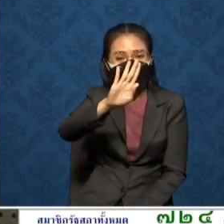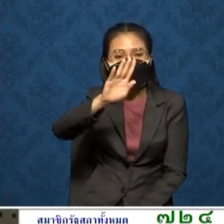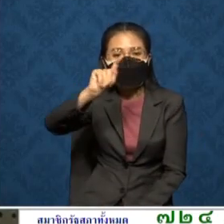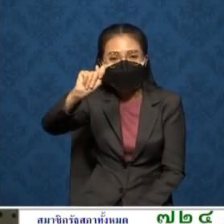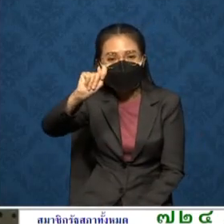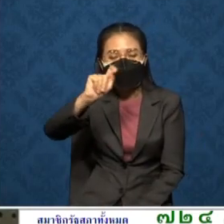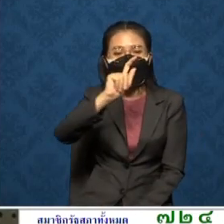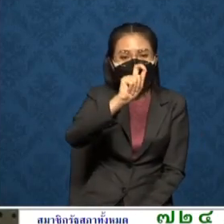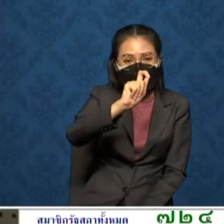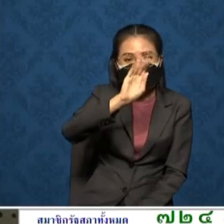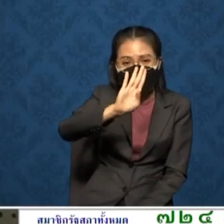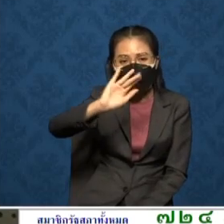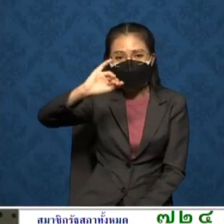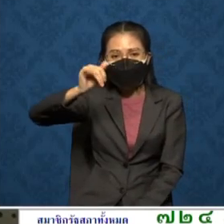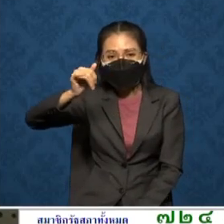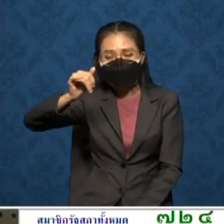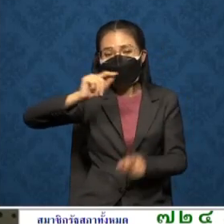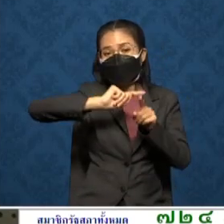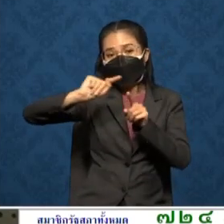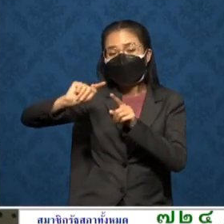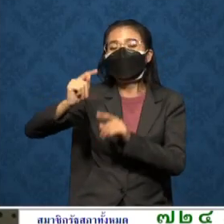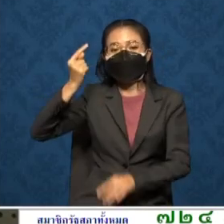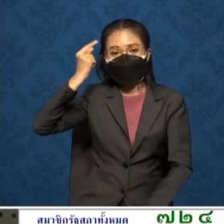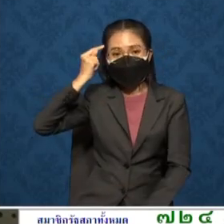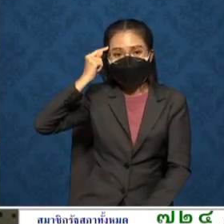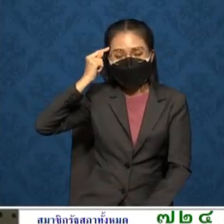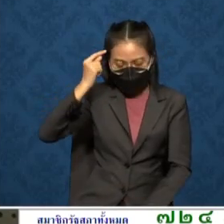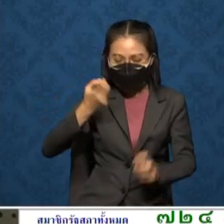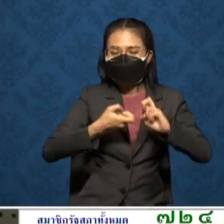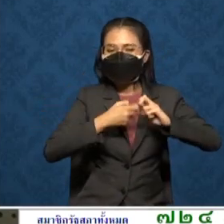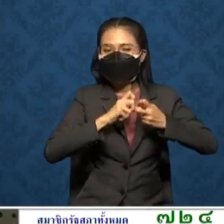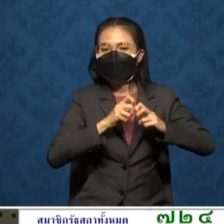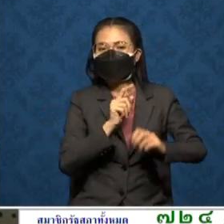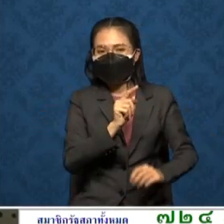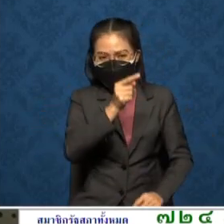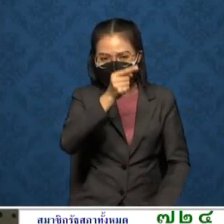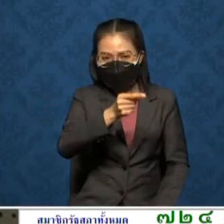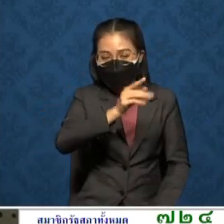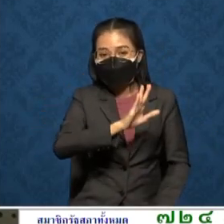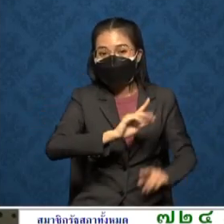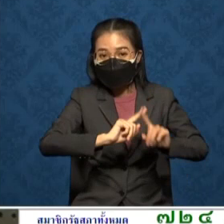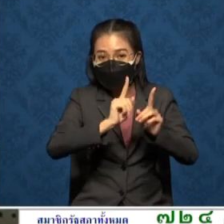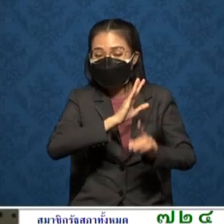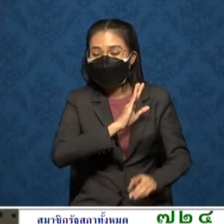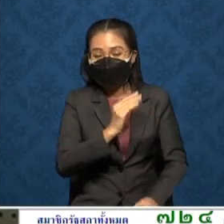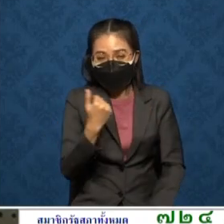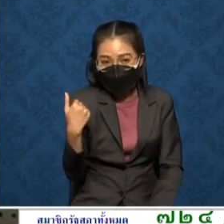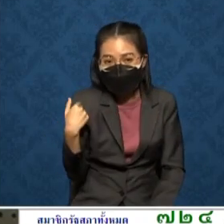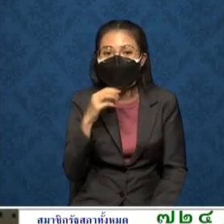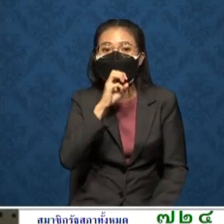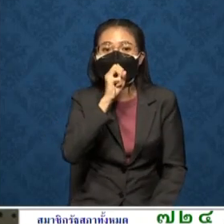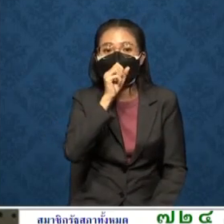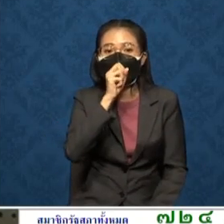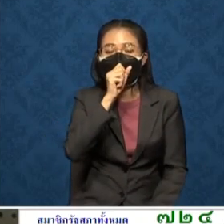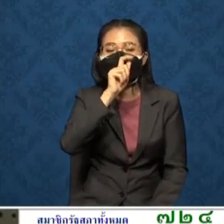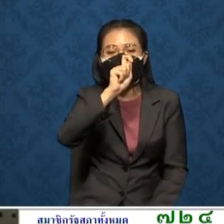เรื่องอย่างนี้ก็ได้คิดไว้แล้วครับว่าคงเป็นภาระจริงแต่เราเคยทดลองกับองค์กรปกครองส่วนท้องถิ่นมา